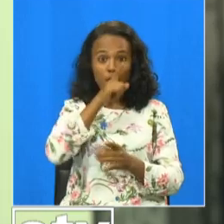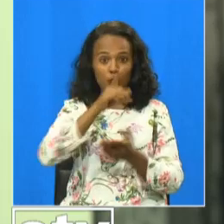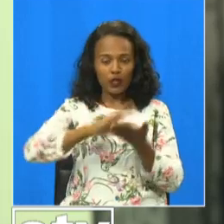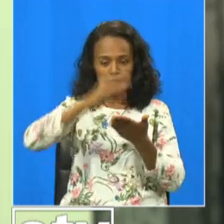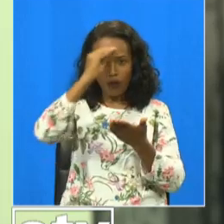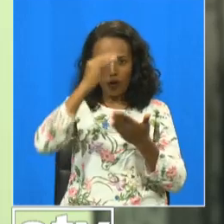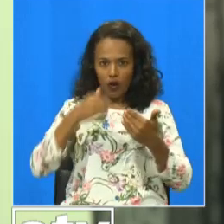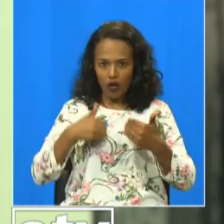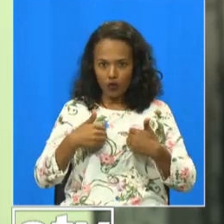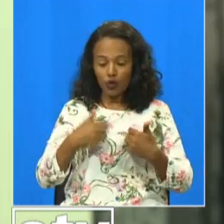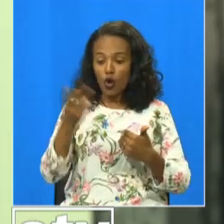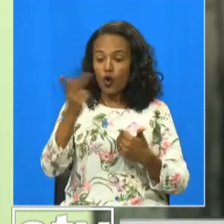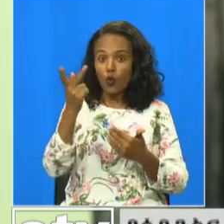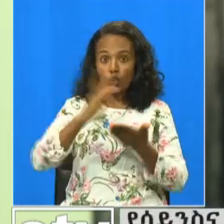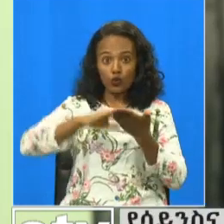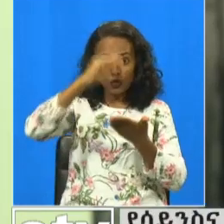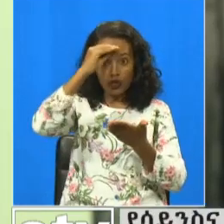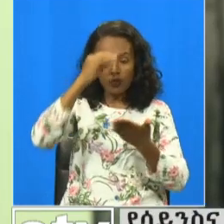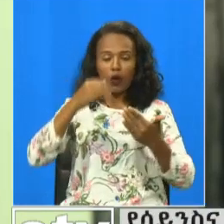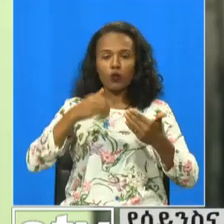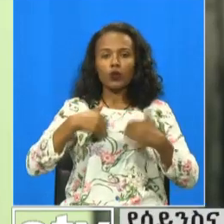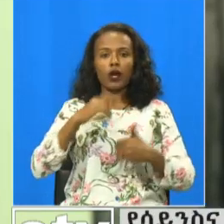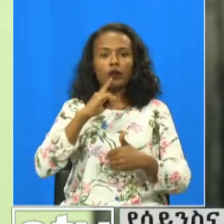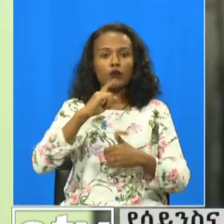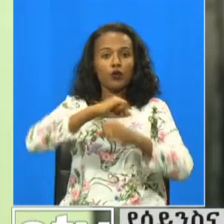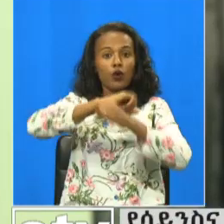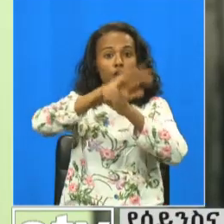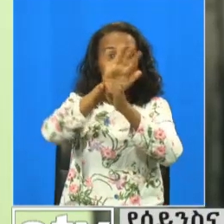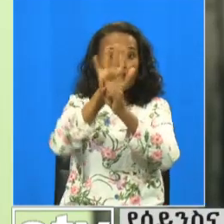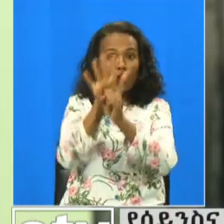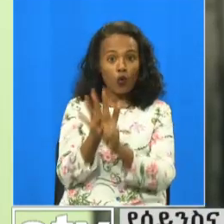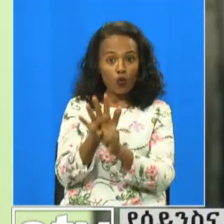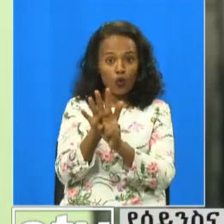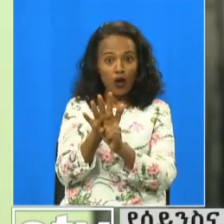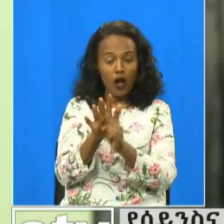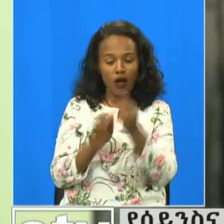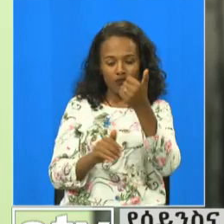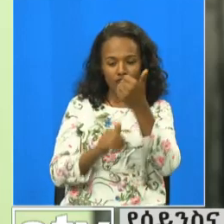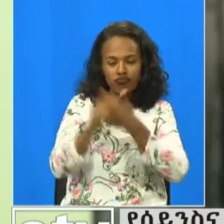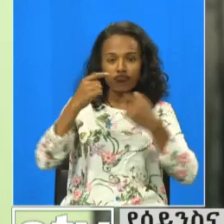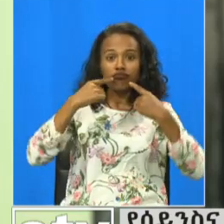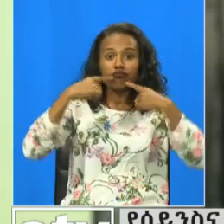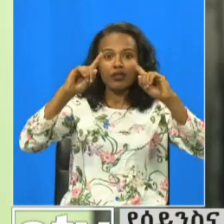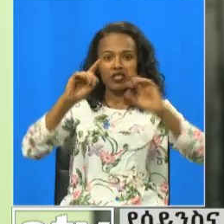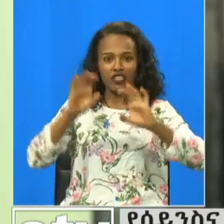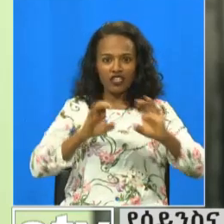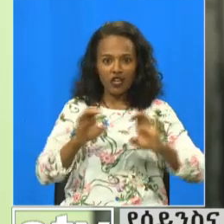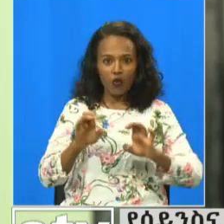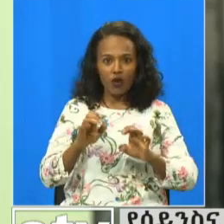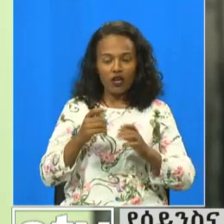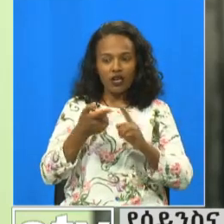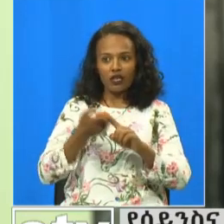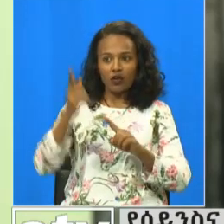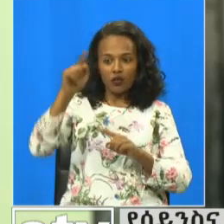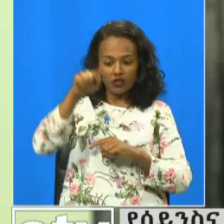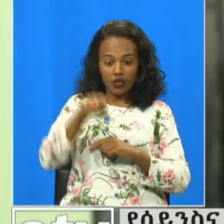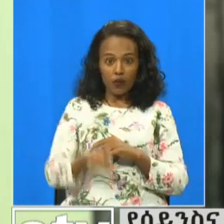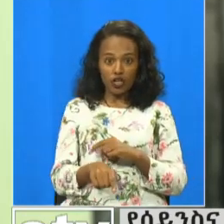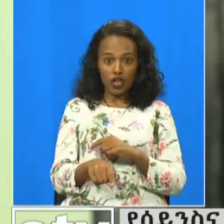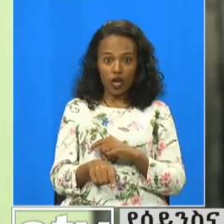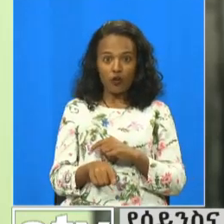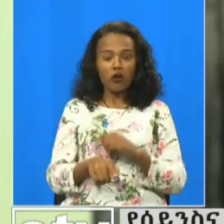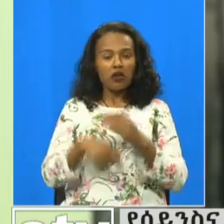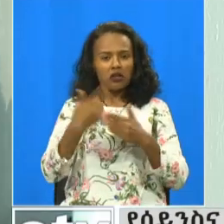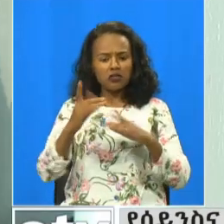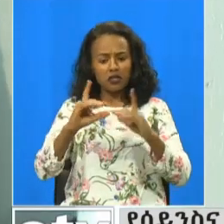ነው። ሁለቱን እየተማርኩኝ እያለ ነው እንግዲህ ያው የኮሮና አውትብሬክ አናውንስ የተደረገው ማለት ነው። ሷሃት ወደዚህ መመጥቻለሁ ማለት ነው።